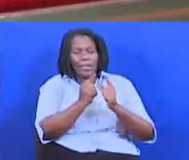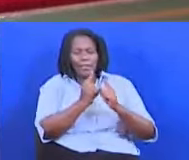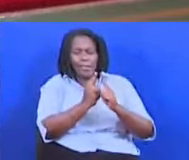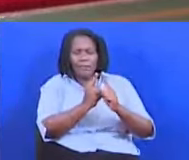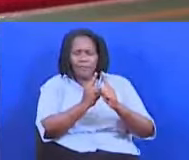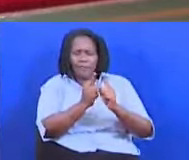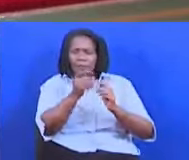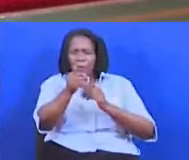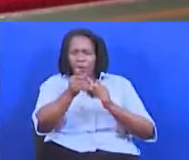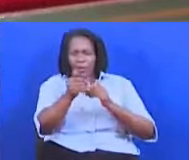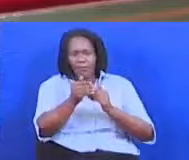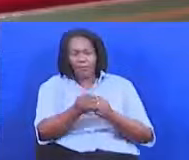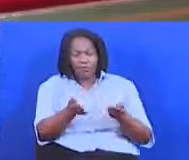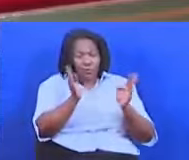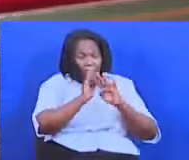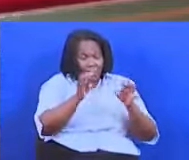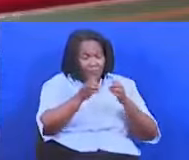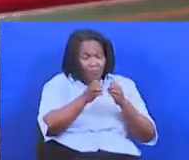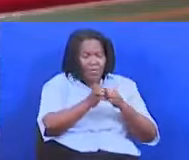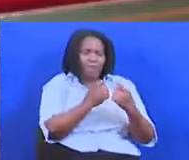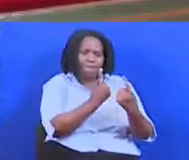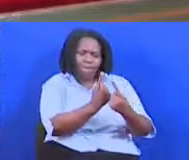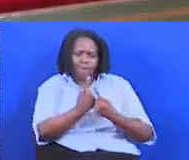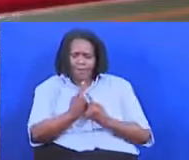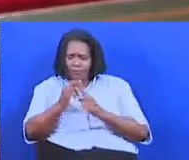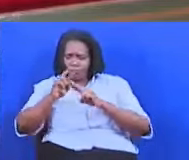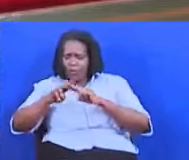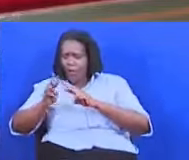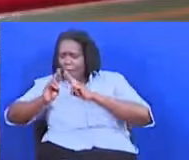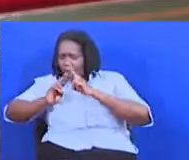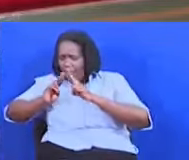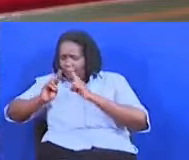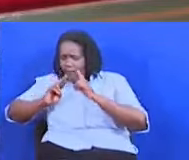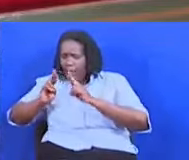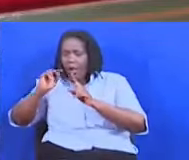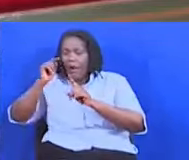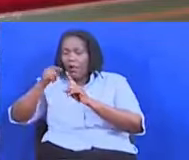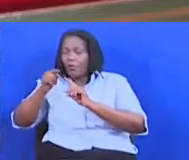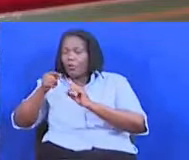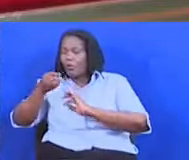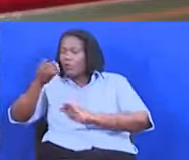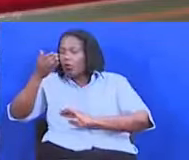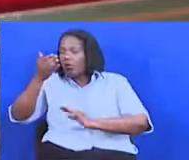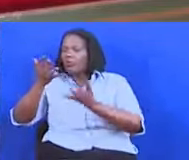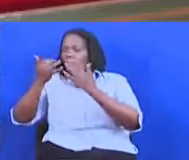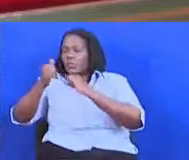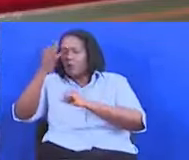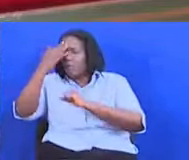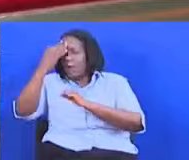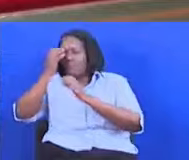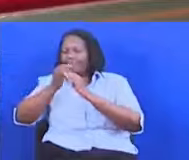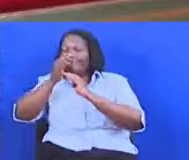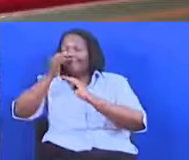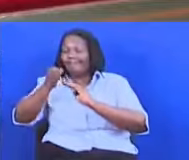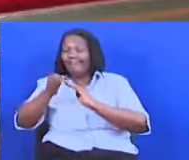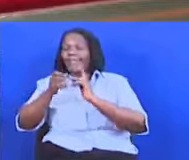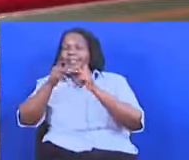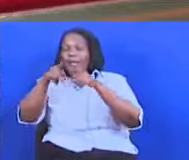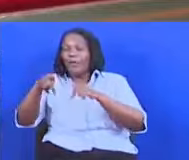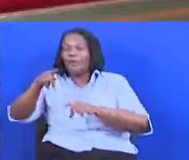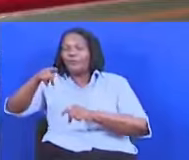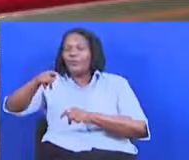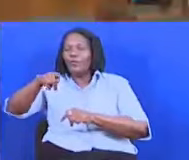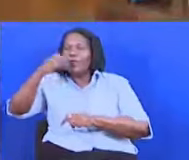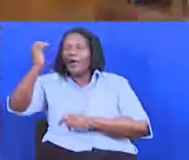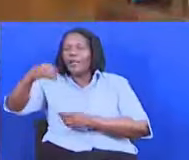tunaweza tukakutana tukazungumza ili kujua mustakabali wa masuala ya wananchi wa Geita